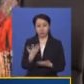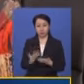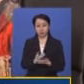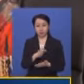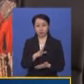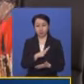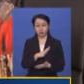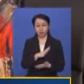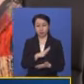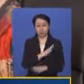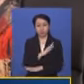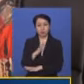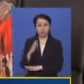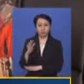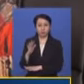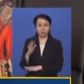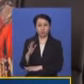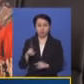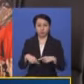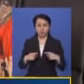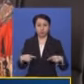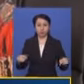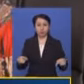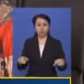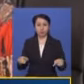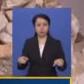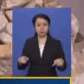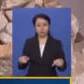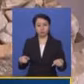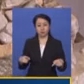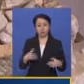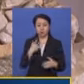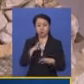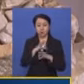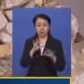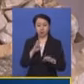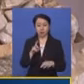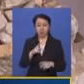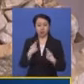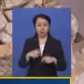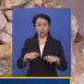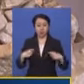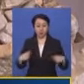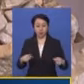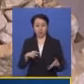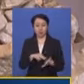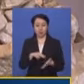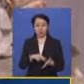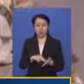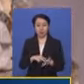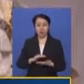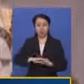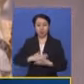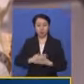в лесу подручный материал как говорится все свои изделия наталья продает за символическую цену сами